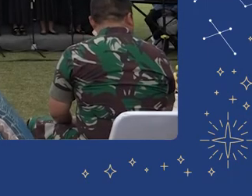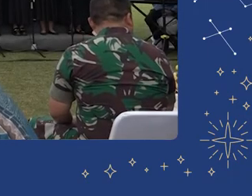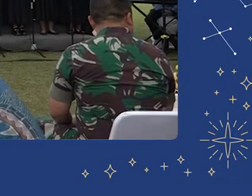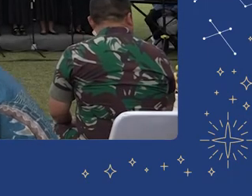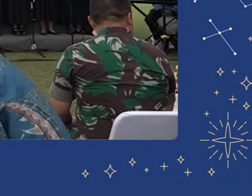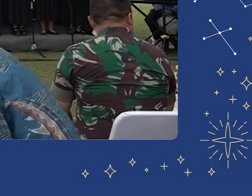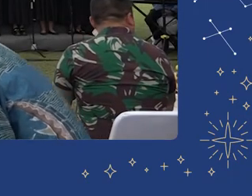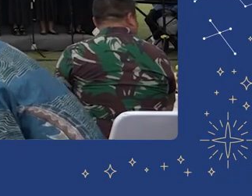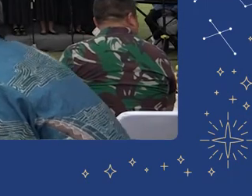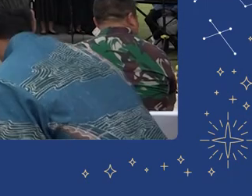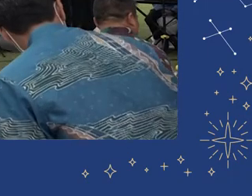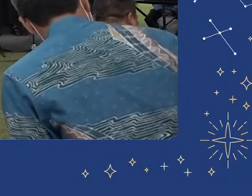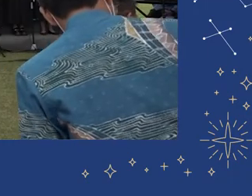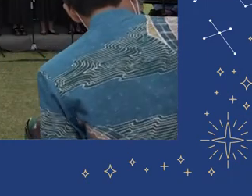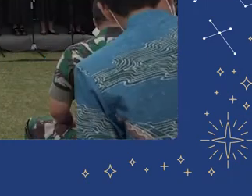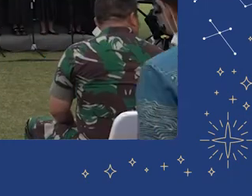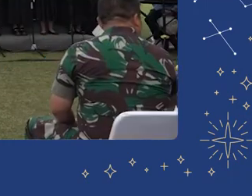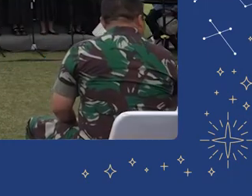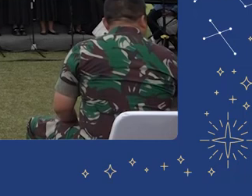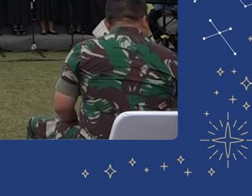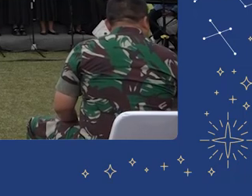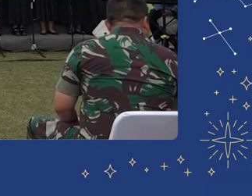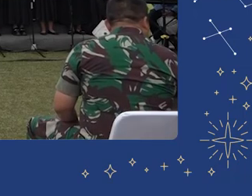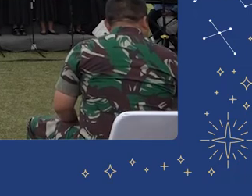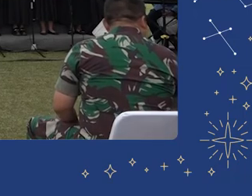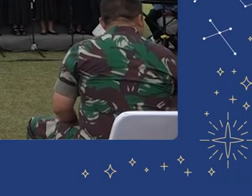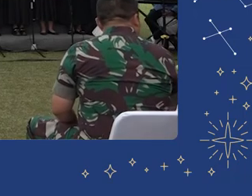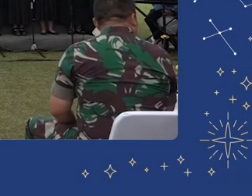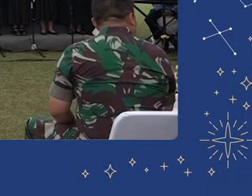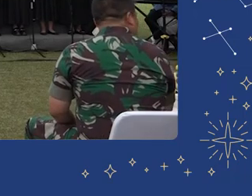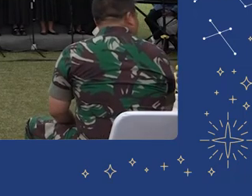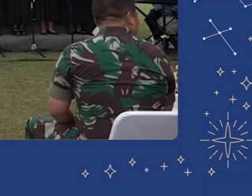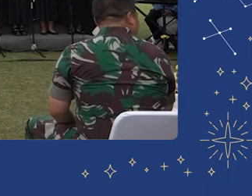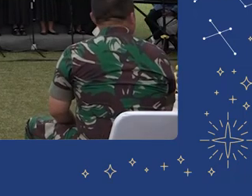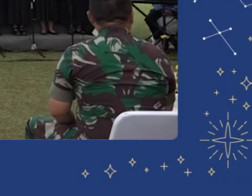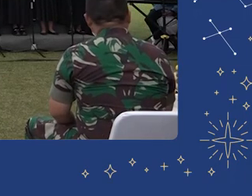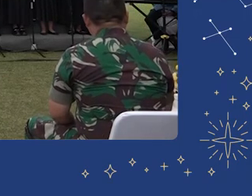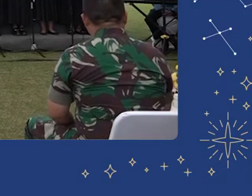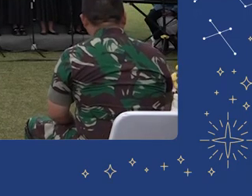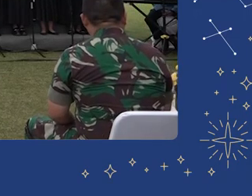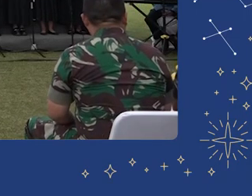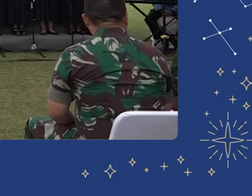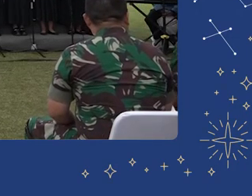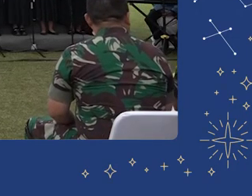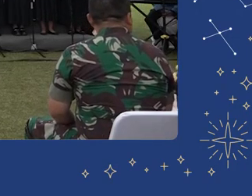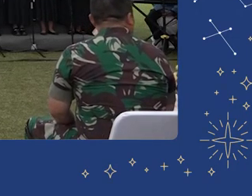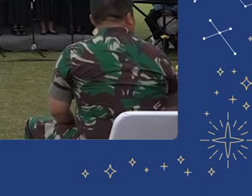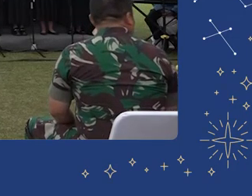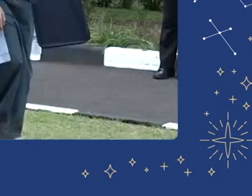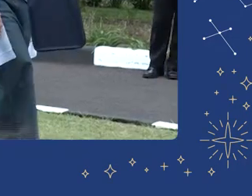Selamat datang kepada Gubernur Jawa Barat Direktur Jenderal pendidikan tinggi riset dan teknologi